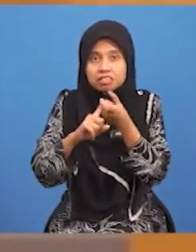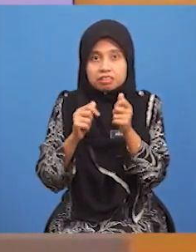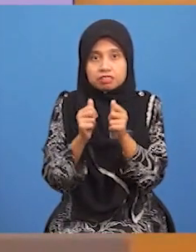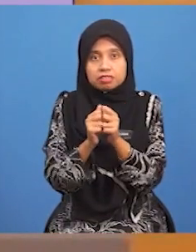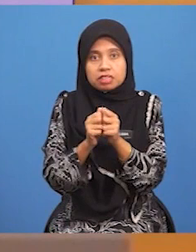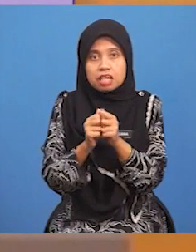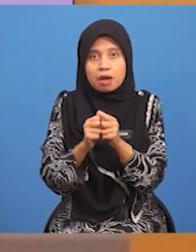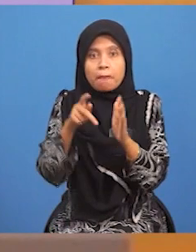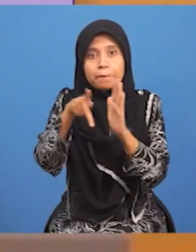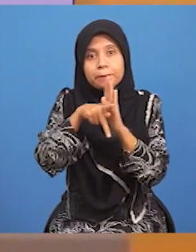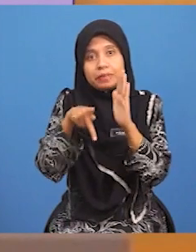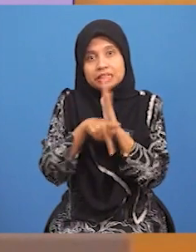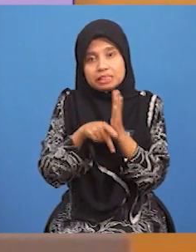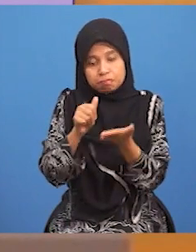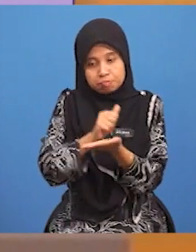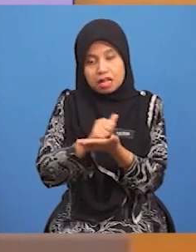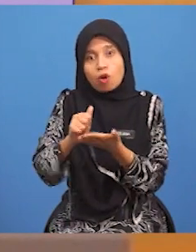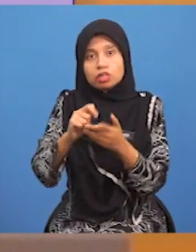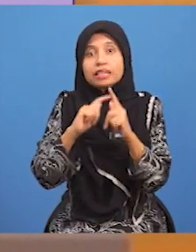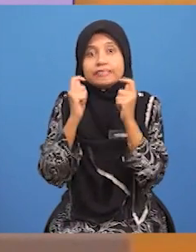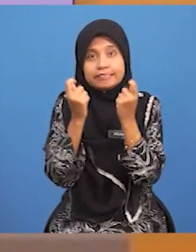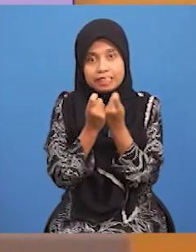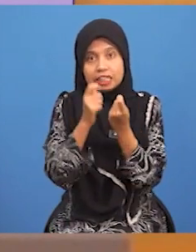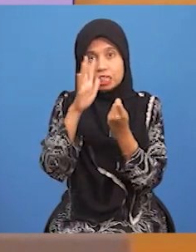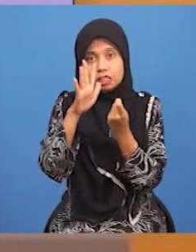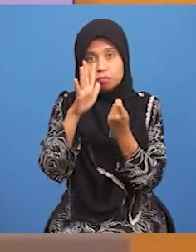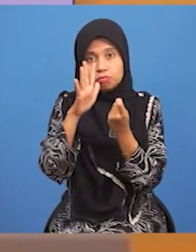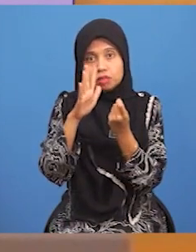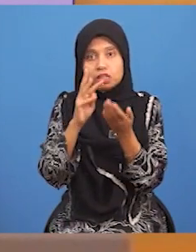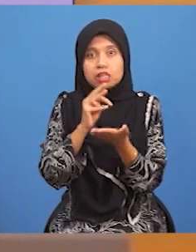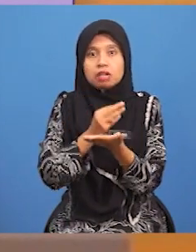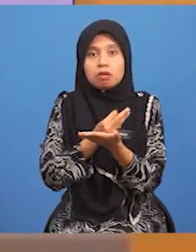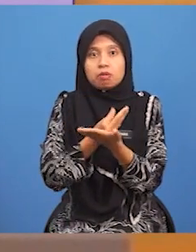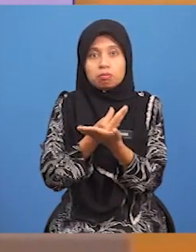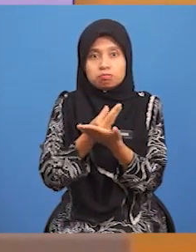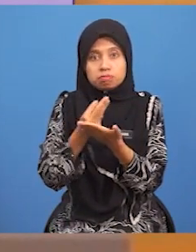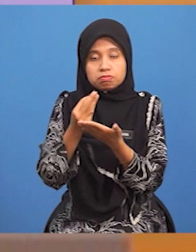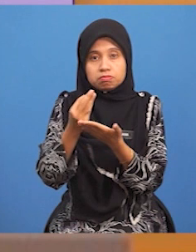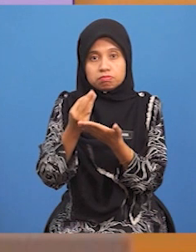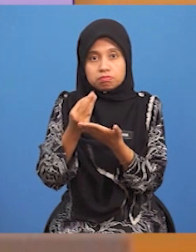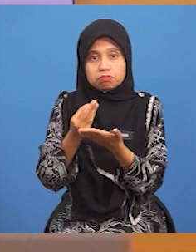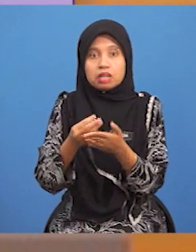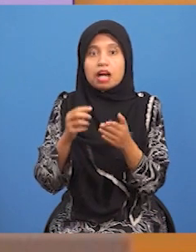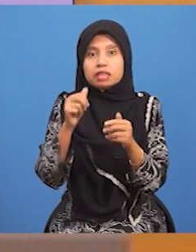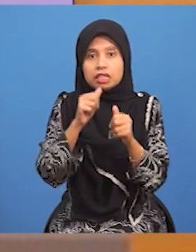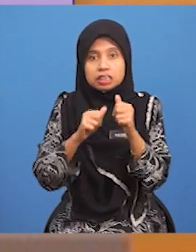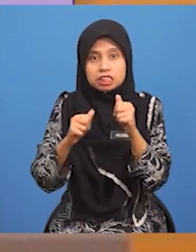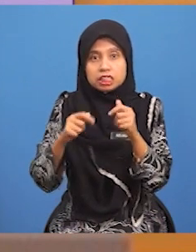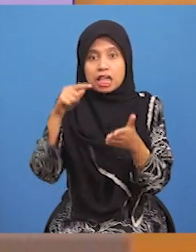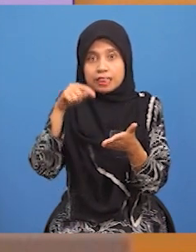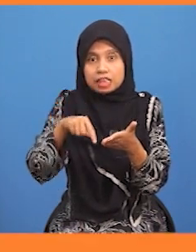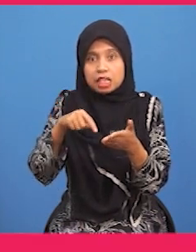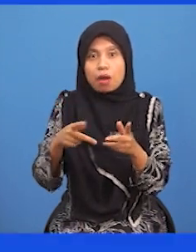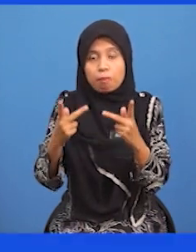prinsip perakaunan tingkatan 5 modul perakaunan kos di bawah standard kandungan analisis